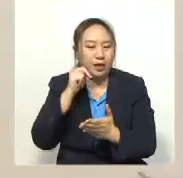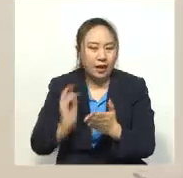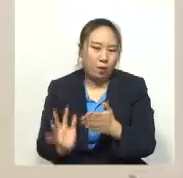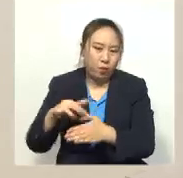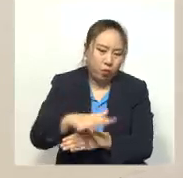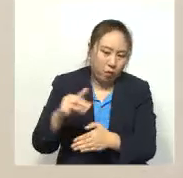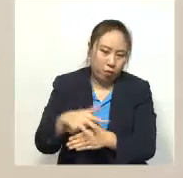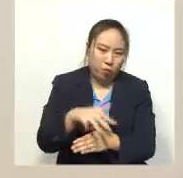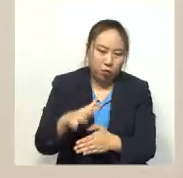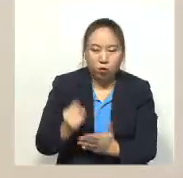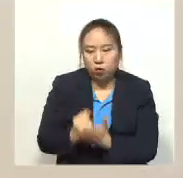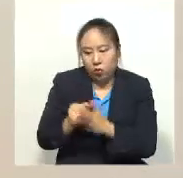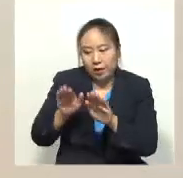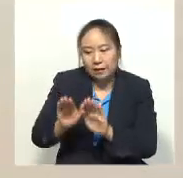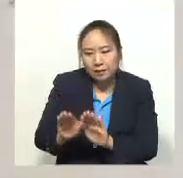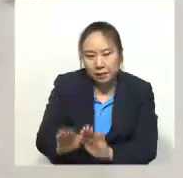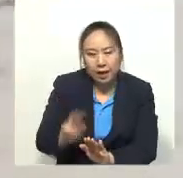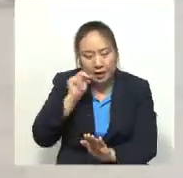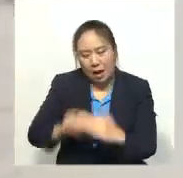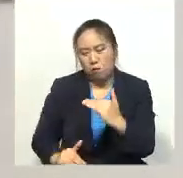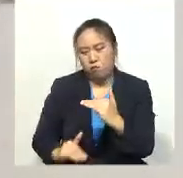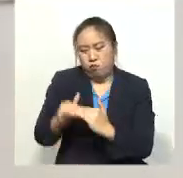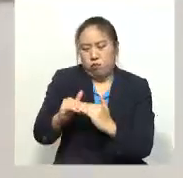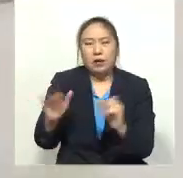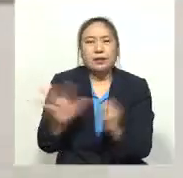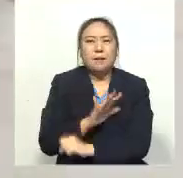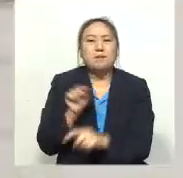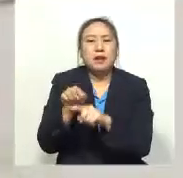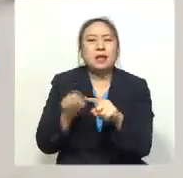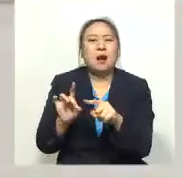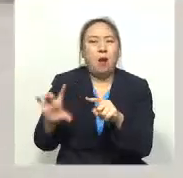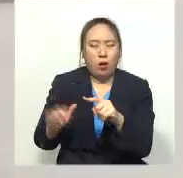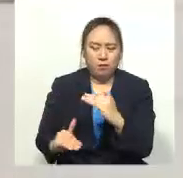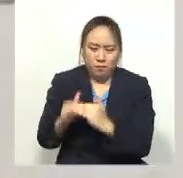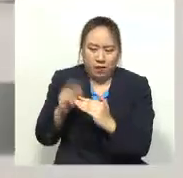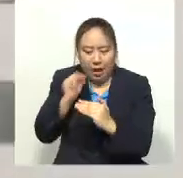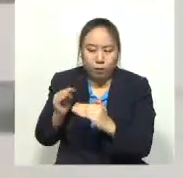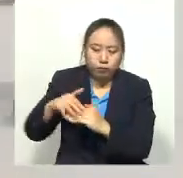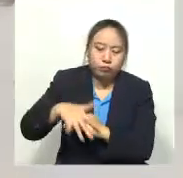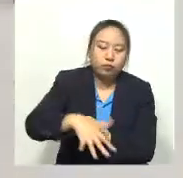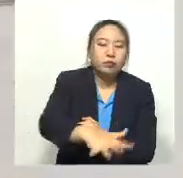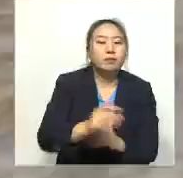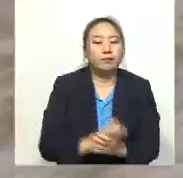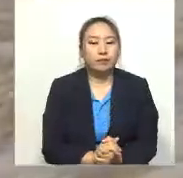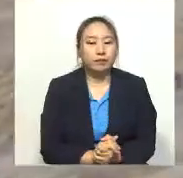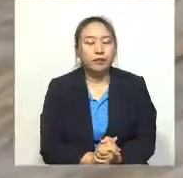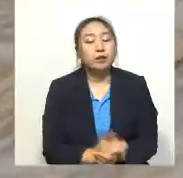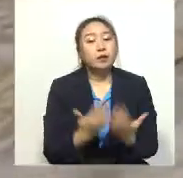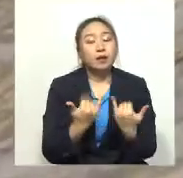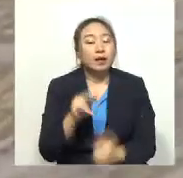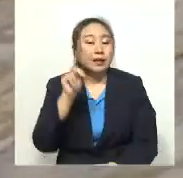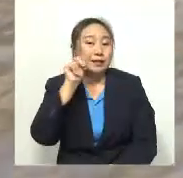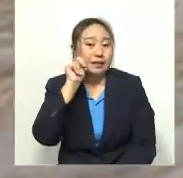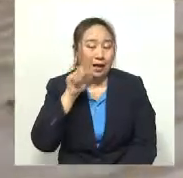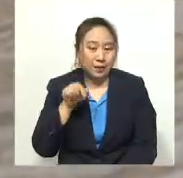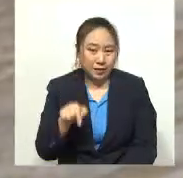เวย์และมีปริมาณกักเก็บน้ำเต็มความจุ100ของปริมาณอ่างโดยหลังจากนี้น้ำที่ล้นเขื่อนสปินเวย์ก็